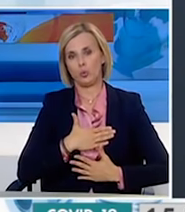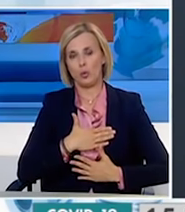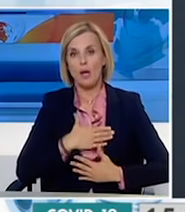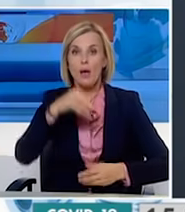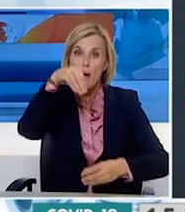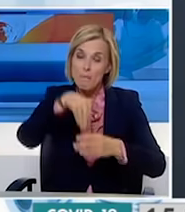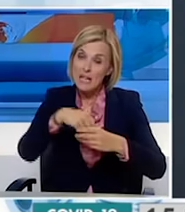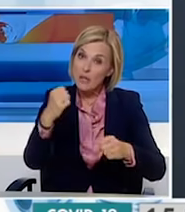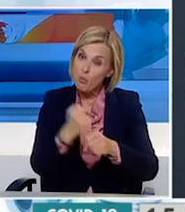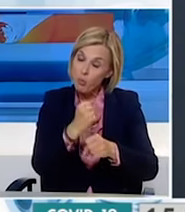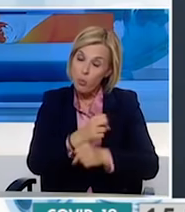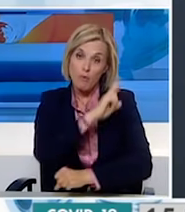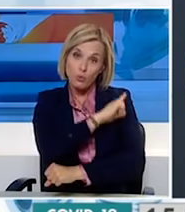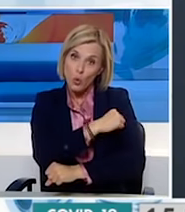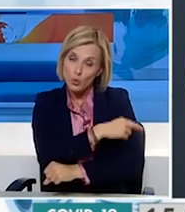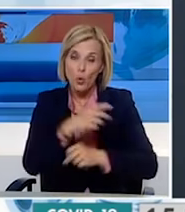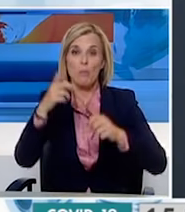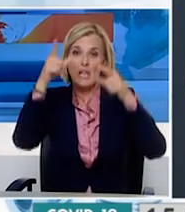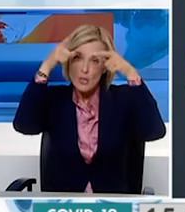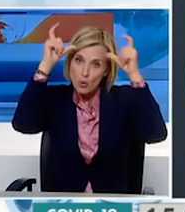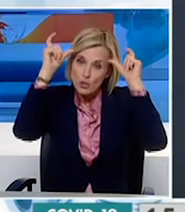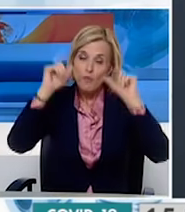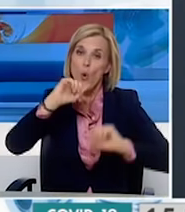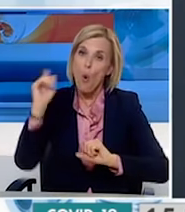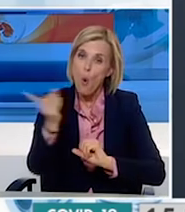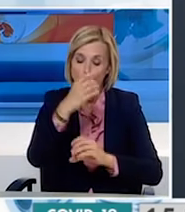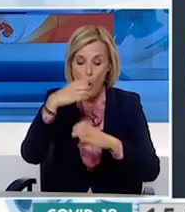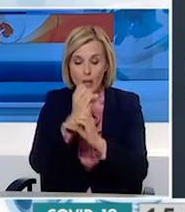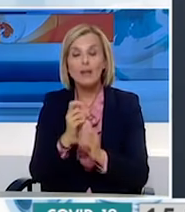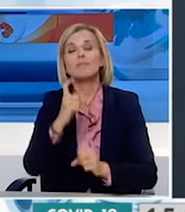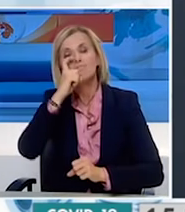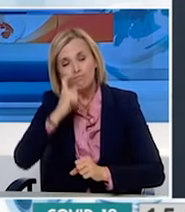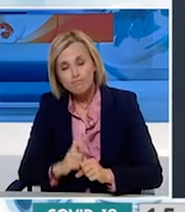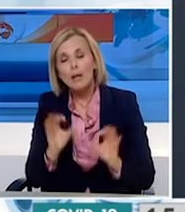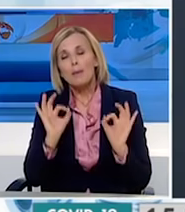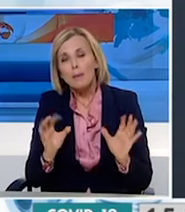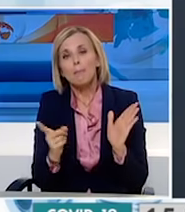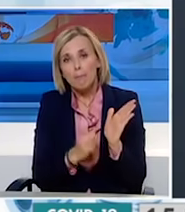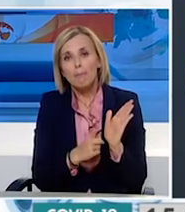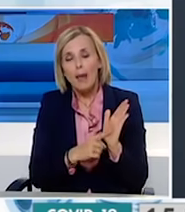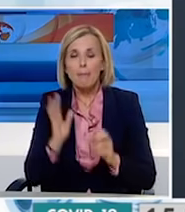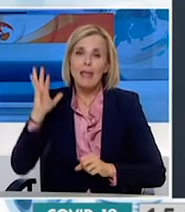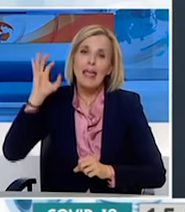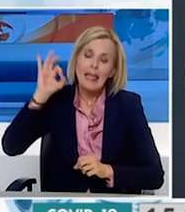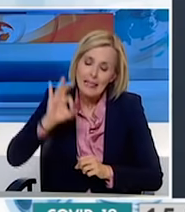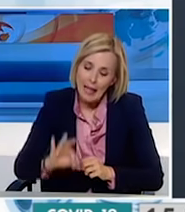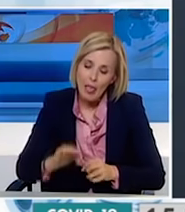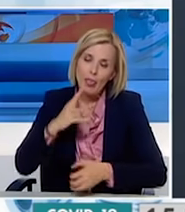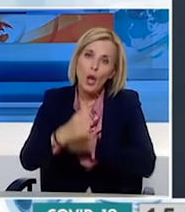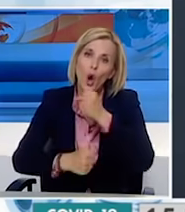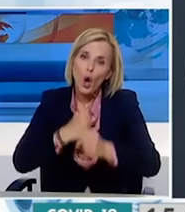γρήπη. Είναι στις κατηγορίες των επαγγελματιών οι οποίοι πρέπει να εμβολιάζονται κάθε χρόνο. Συστήνεται και από την Εθνική Επιτροπή